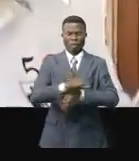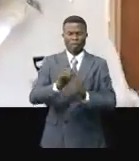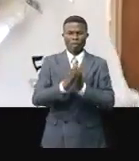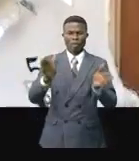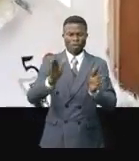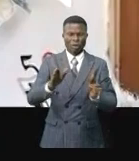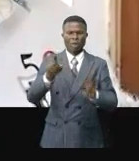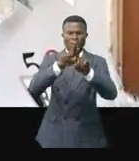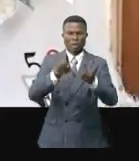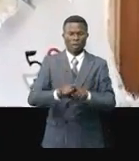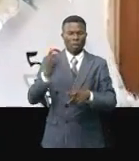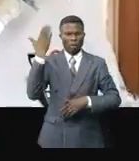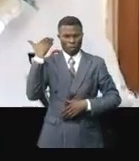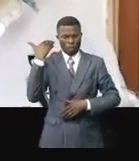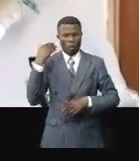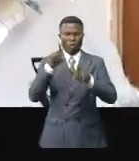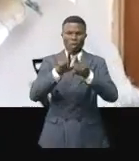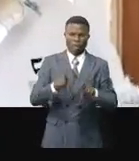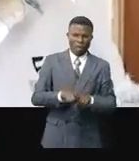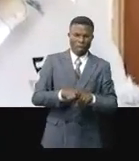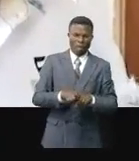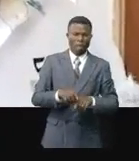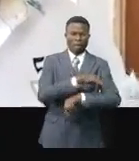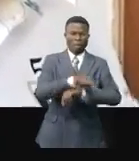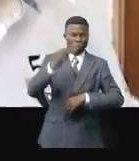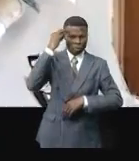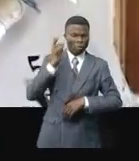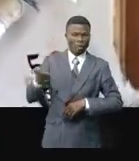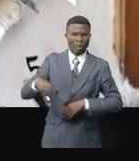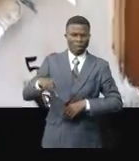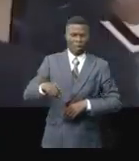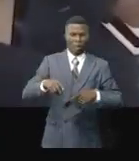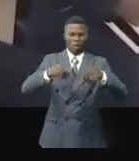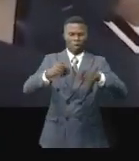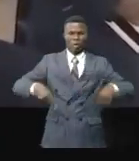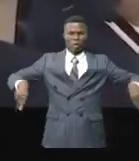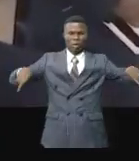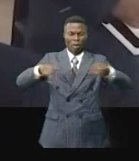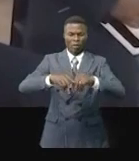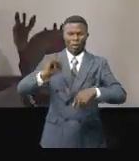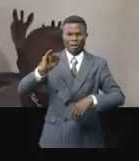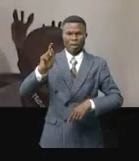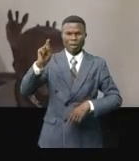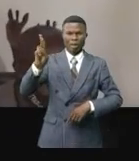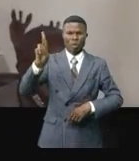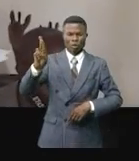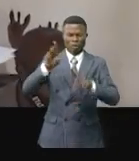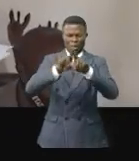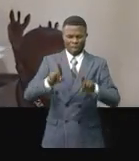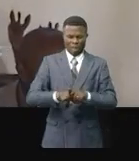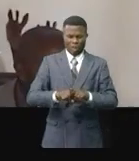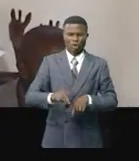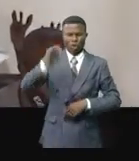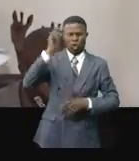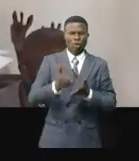eau, aussi des ministères provinciaux de l'environnement de l'Ituri et du Nord Kivu. Louis Longo